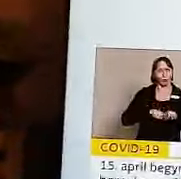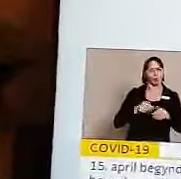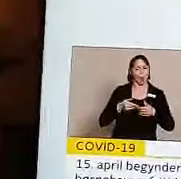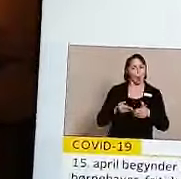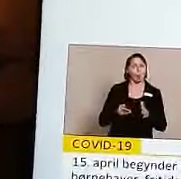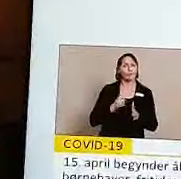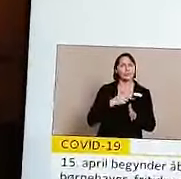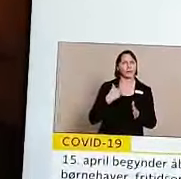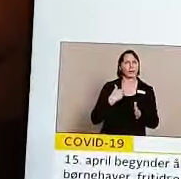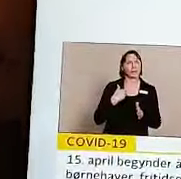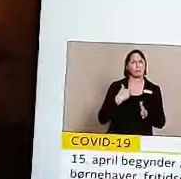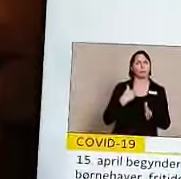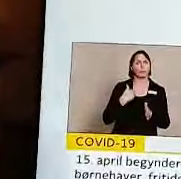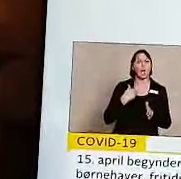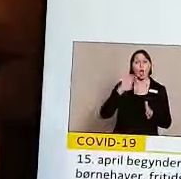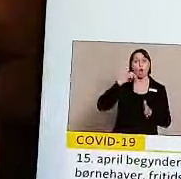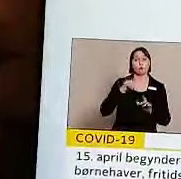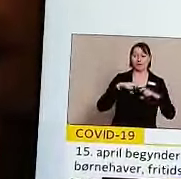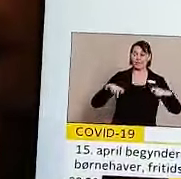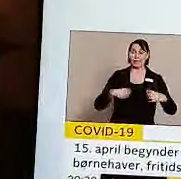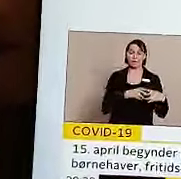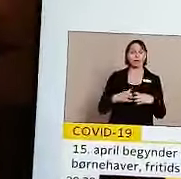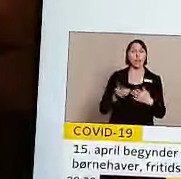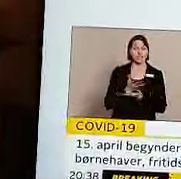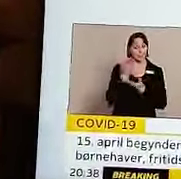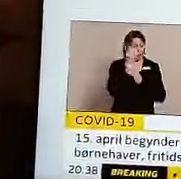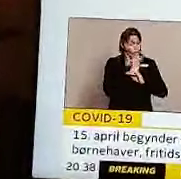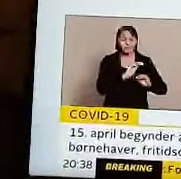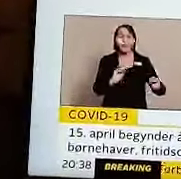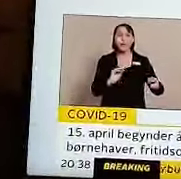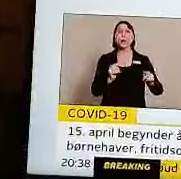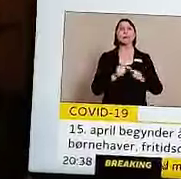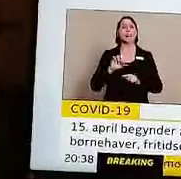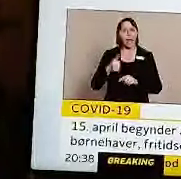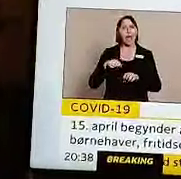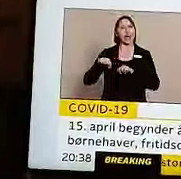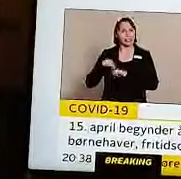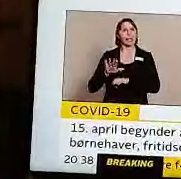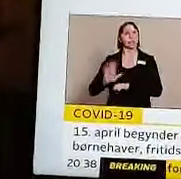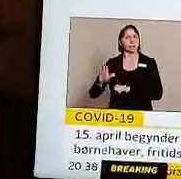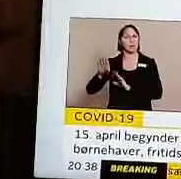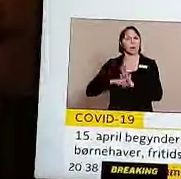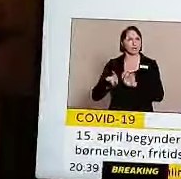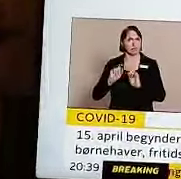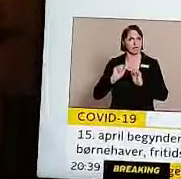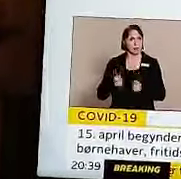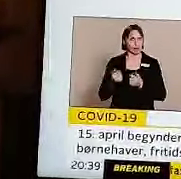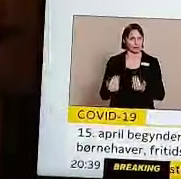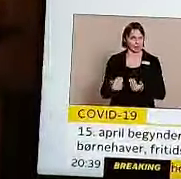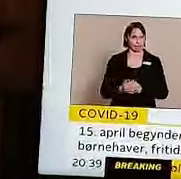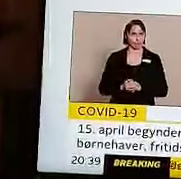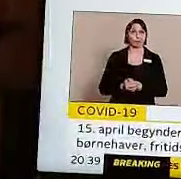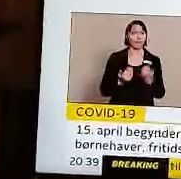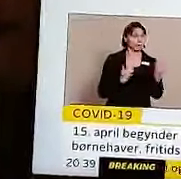وأيضا ذكرت رئاسة الشرطة في هذا المؤتمر تحذر المواطنين بأن